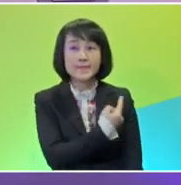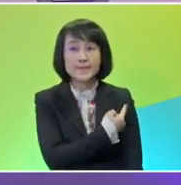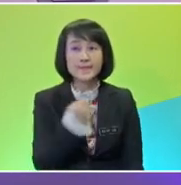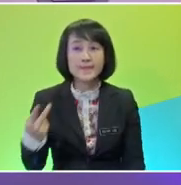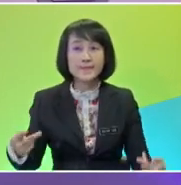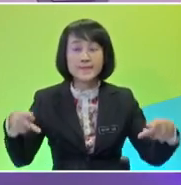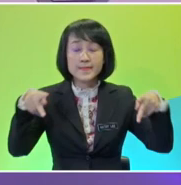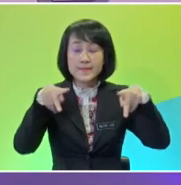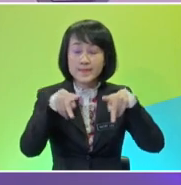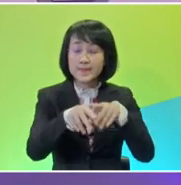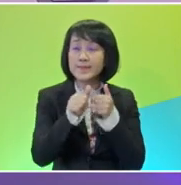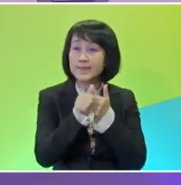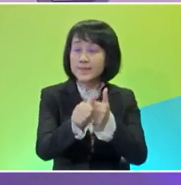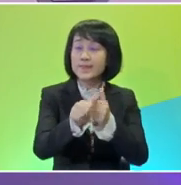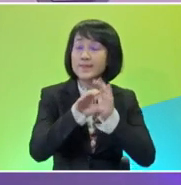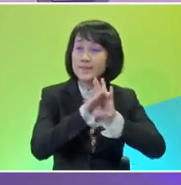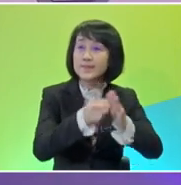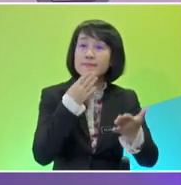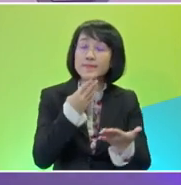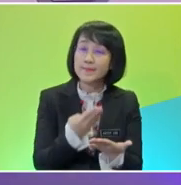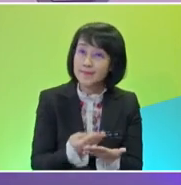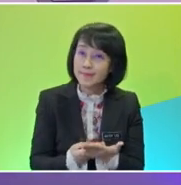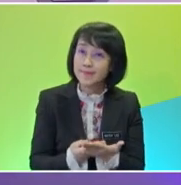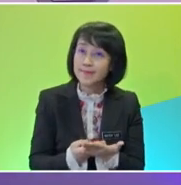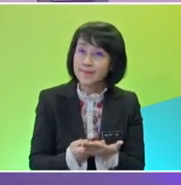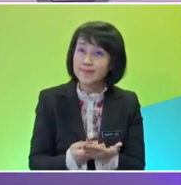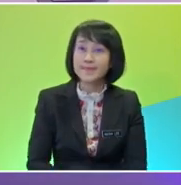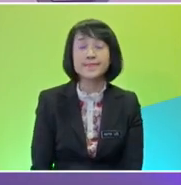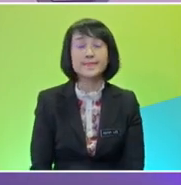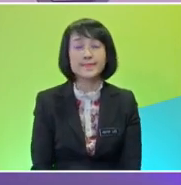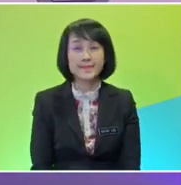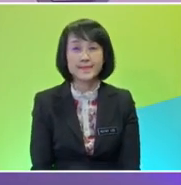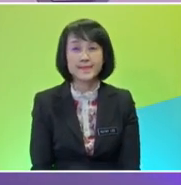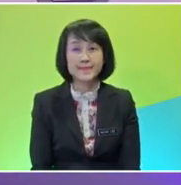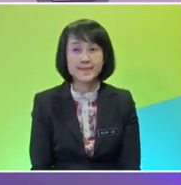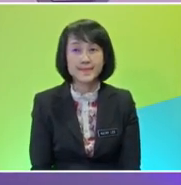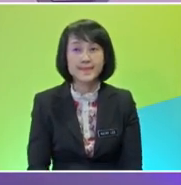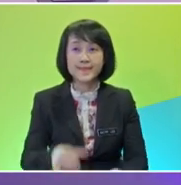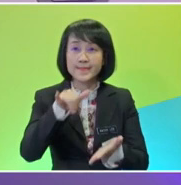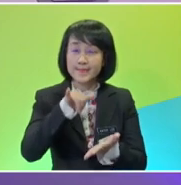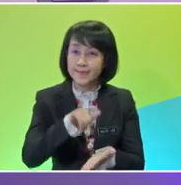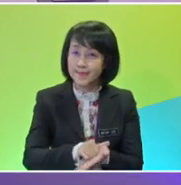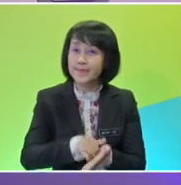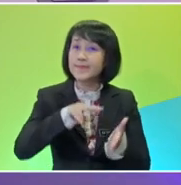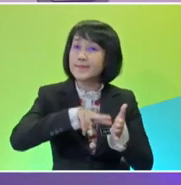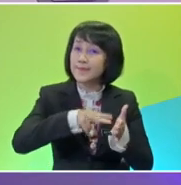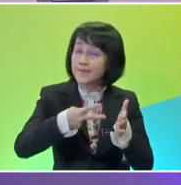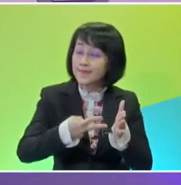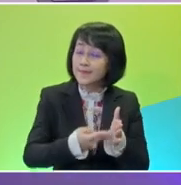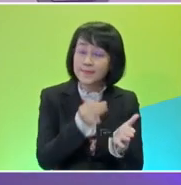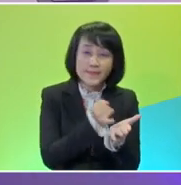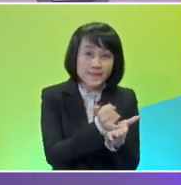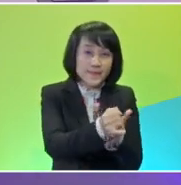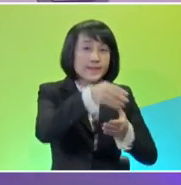yang baik dan mengambil contoh kepada yang baik Itulah dia makna integrity